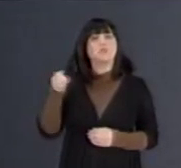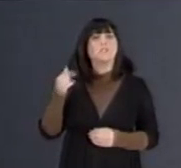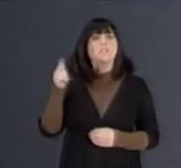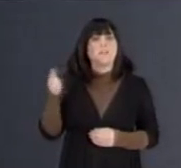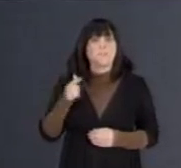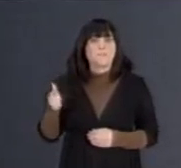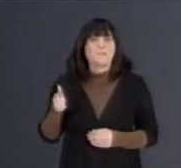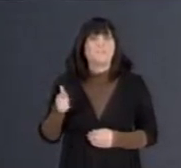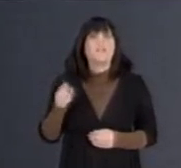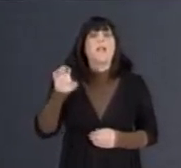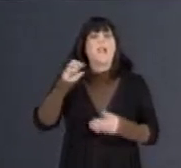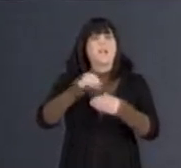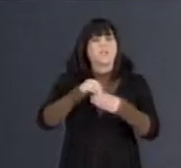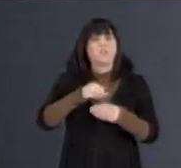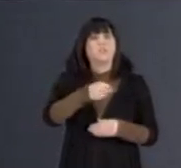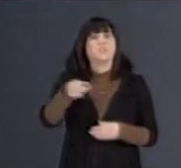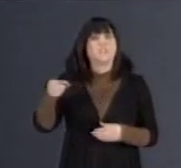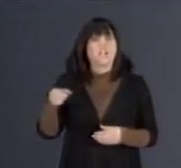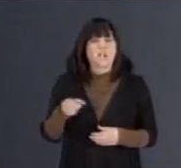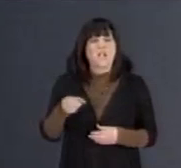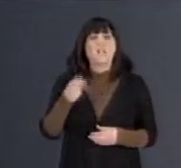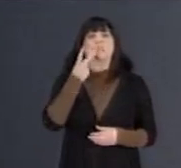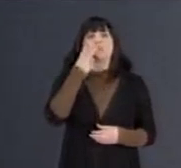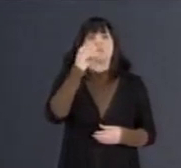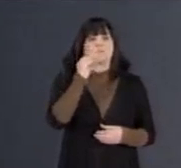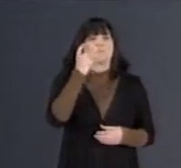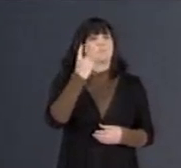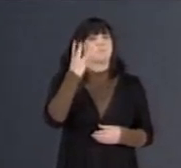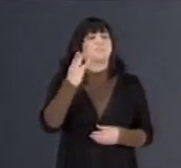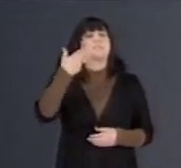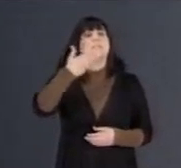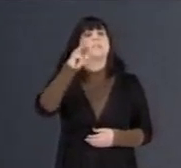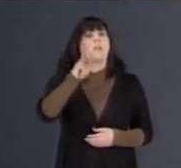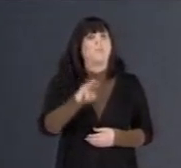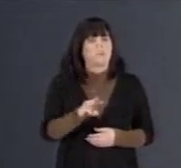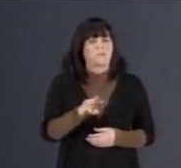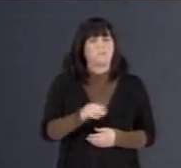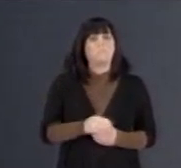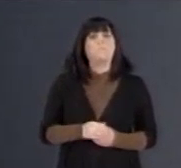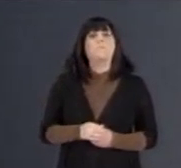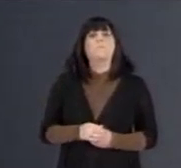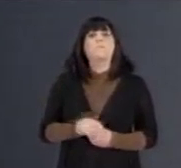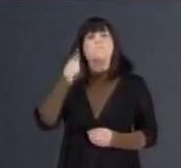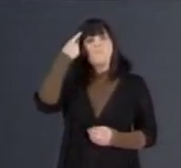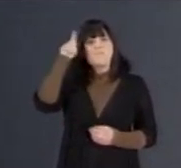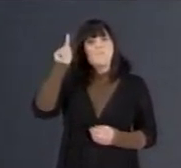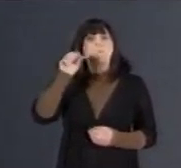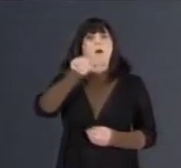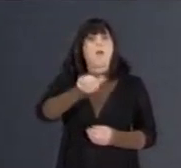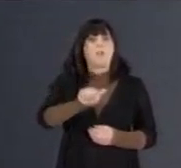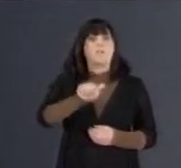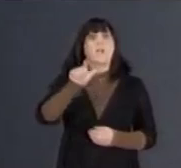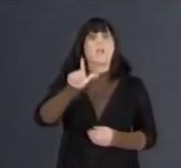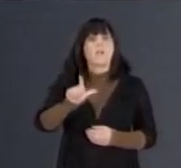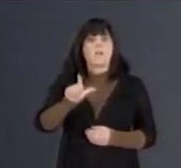Zammiet, li sej kontesta l-elecjoni ġenerali tal-2013, tal-arri di sata marcu 2013, fisem l-allianza